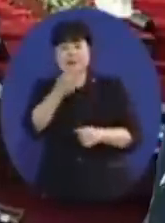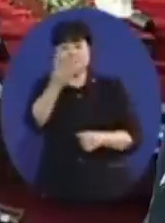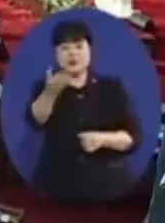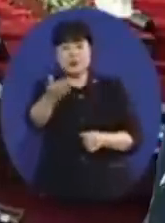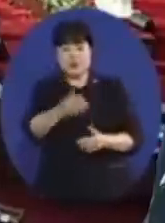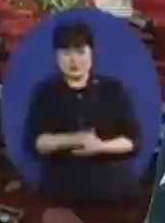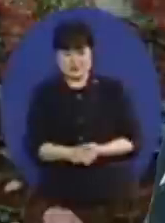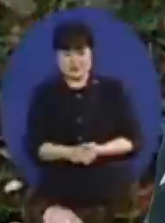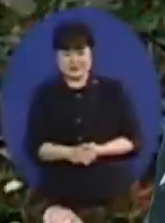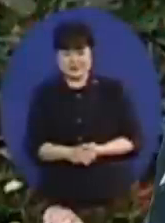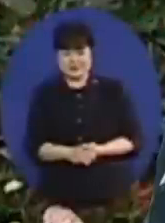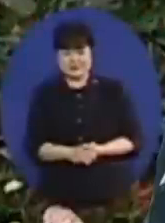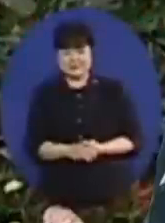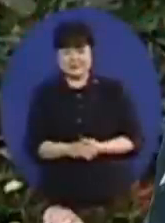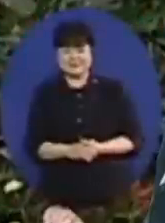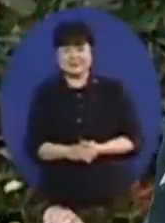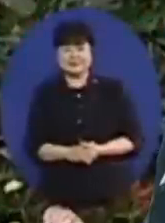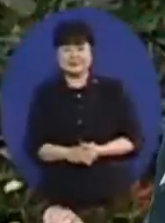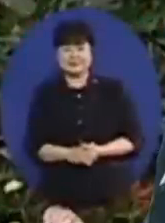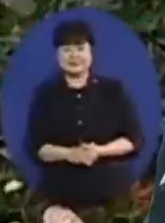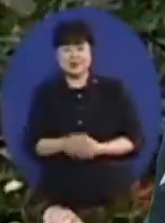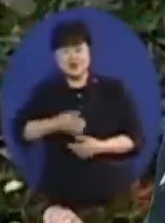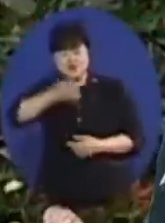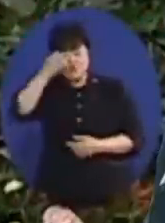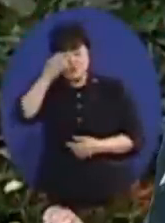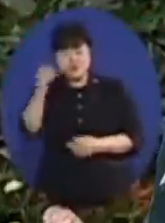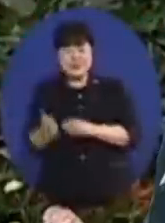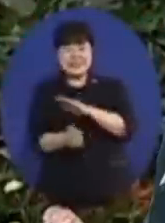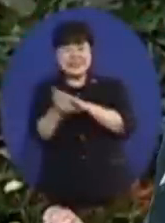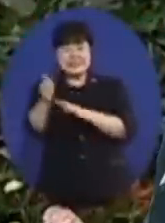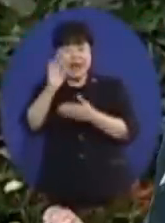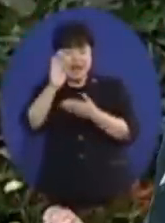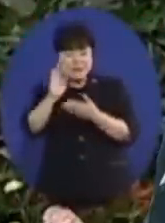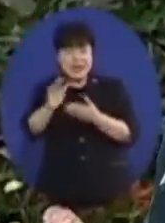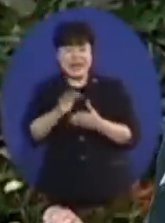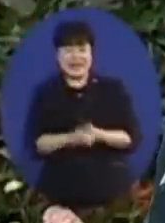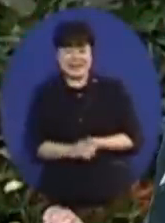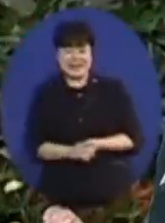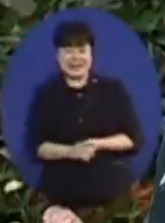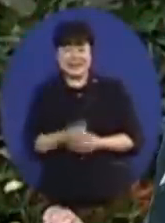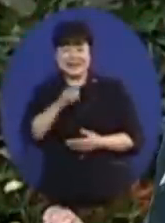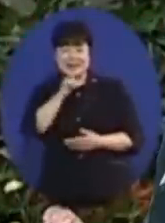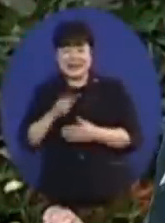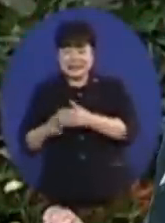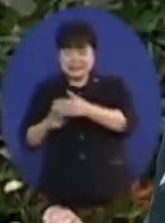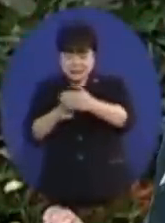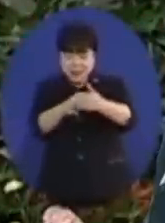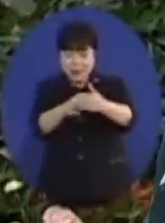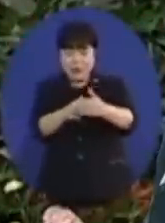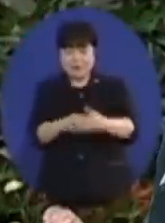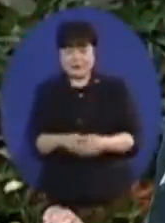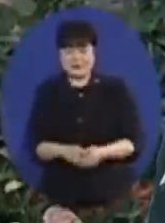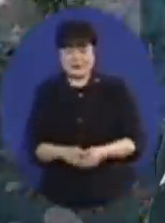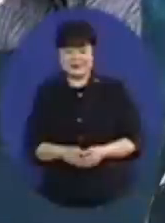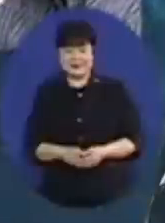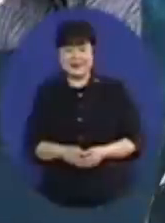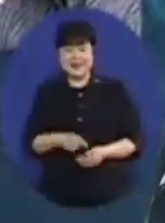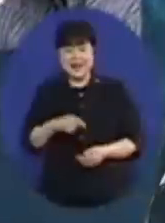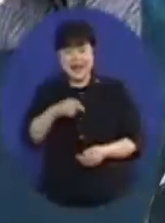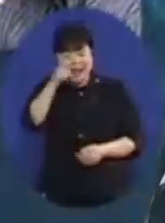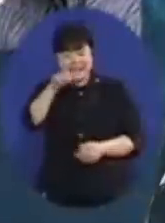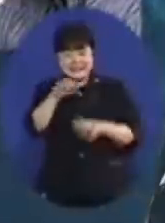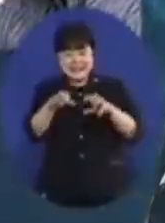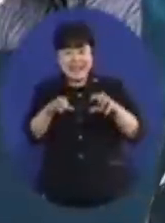최근 간행된 꿈 희망 미래라는 가난을 확보하고 아메리칸 드림을 이루어 아시아의